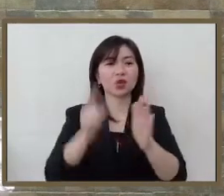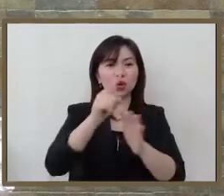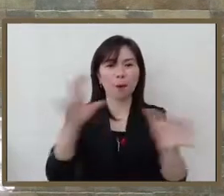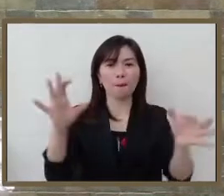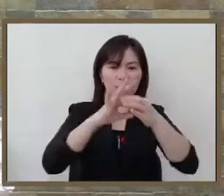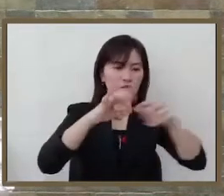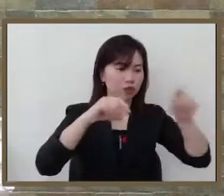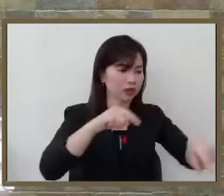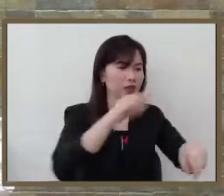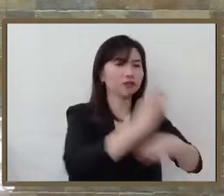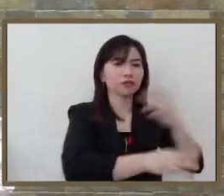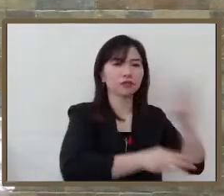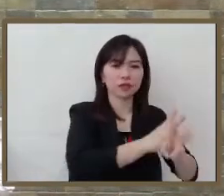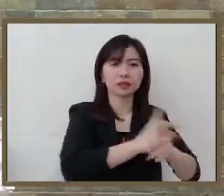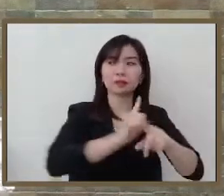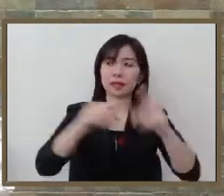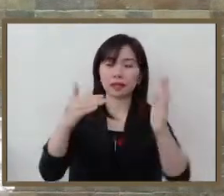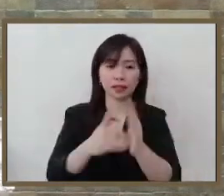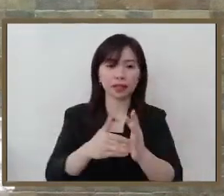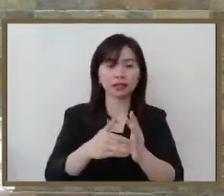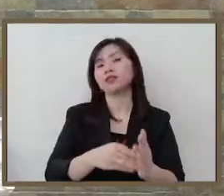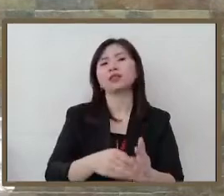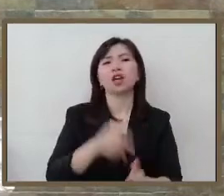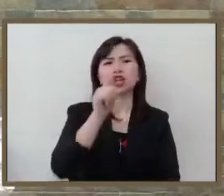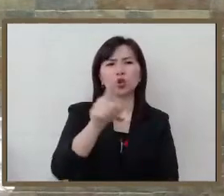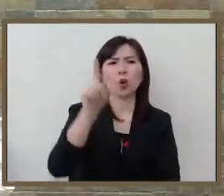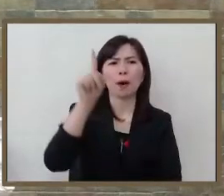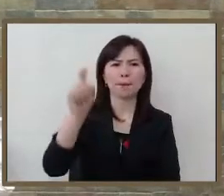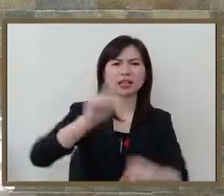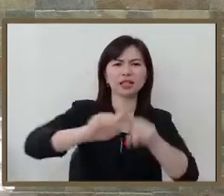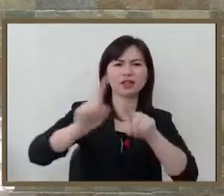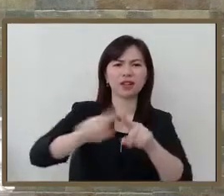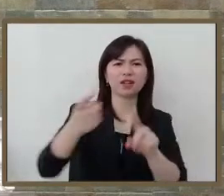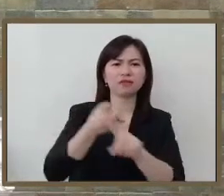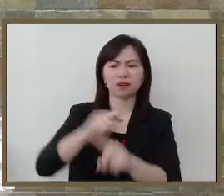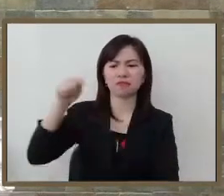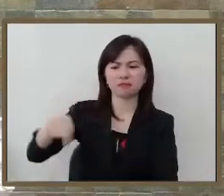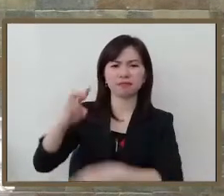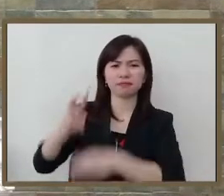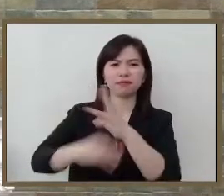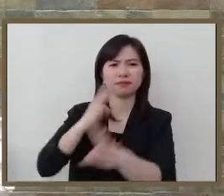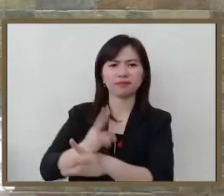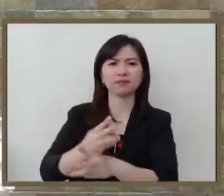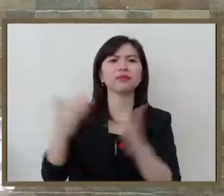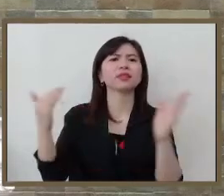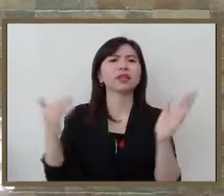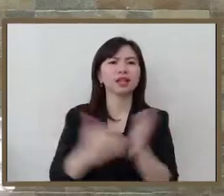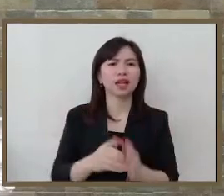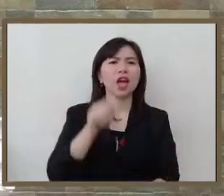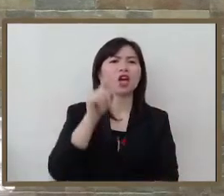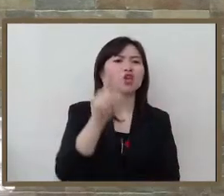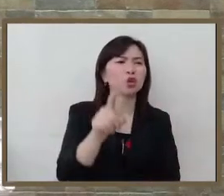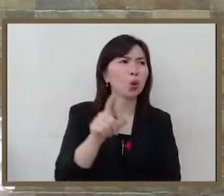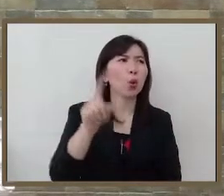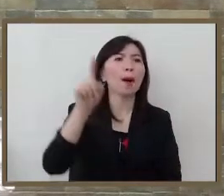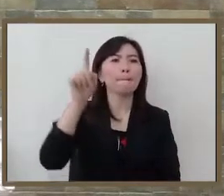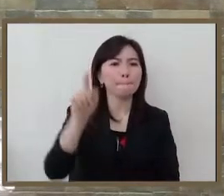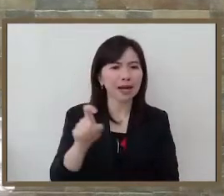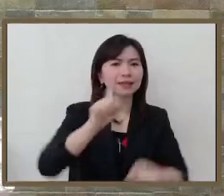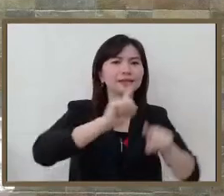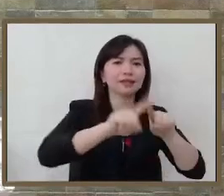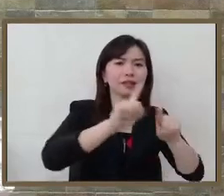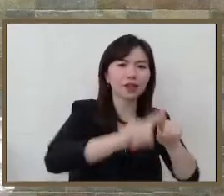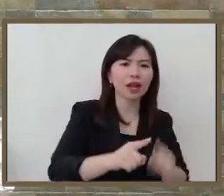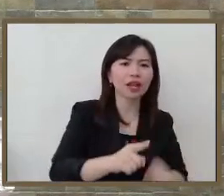team preparation, dapat iba ka sa mundo na ito. You should be different by other